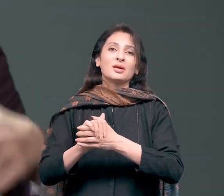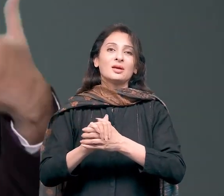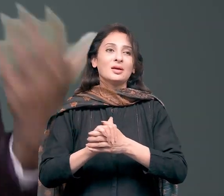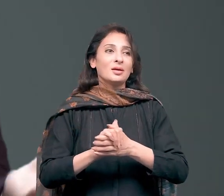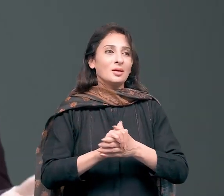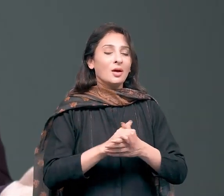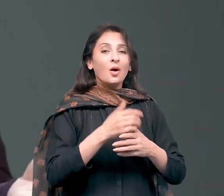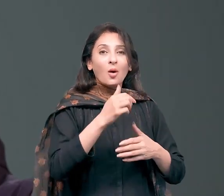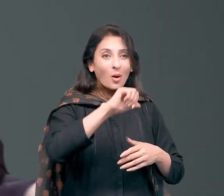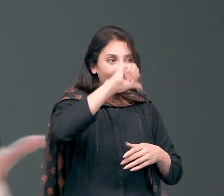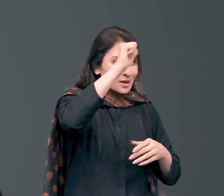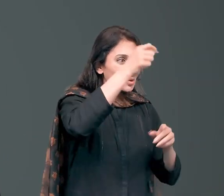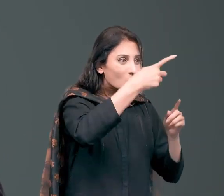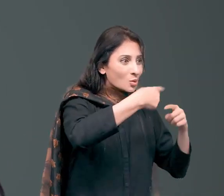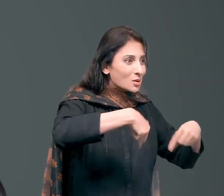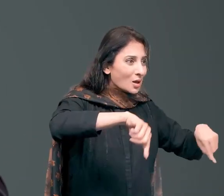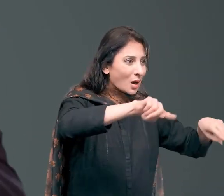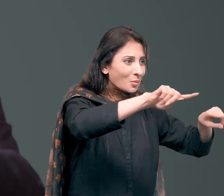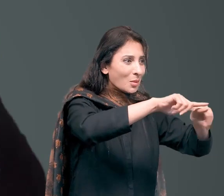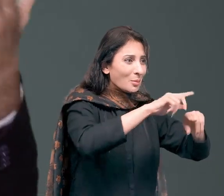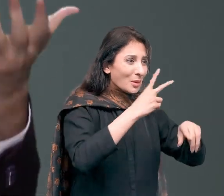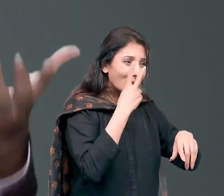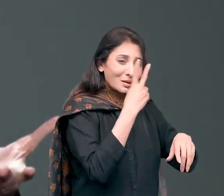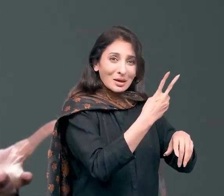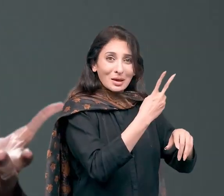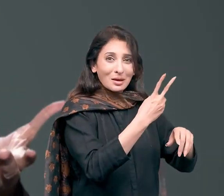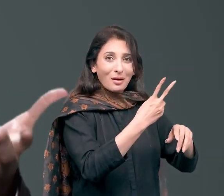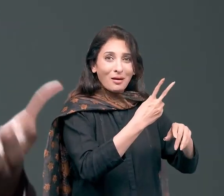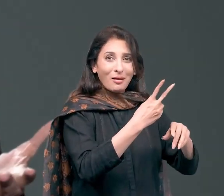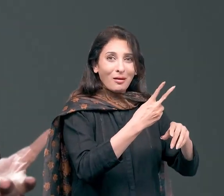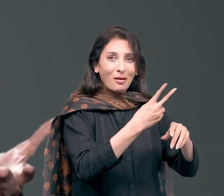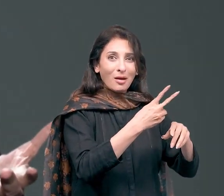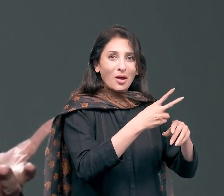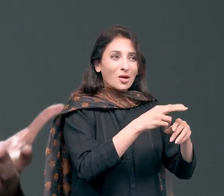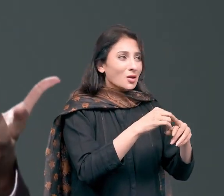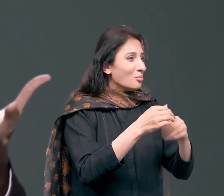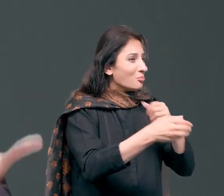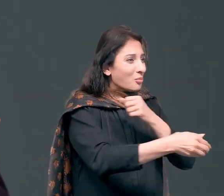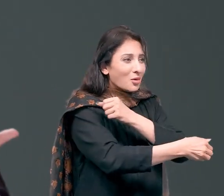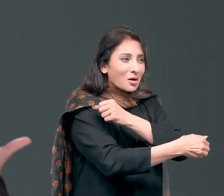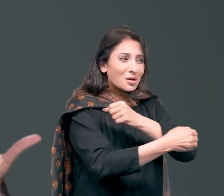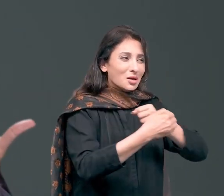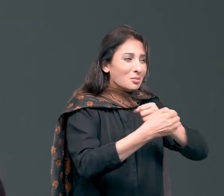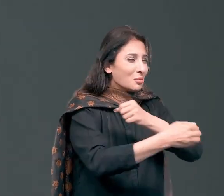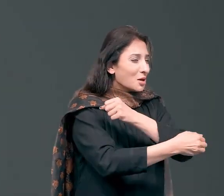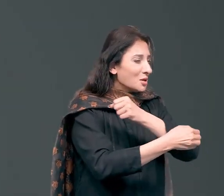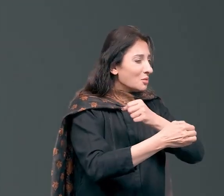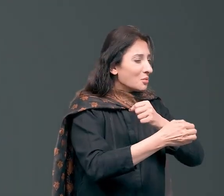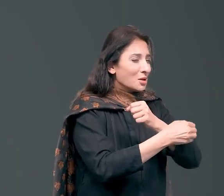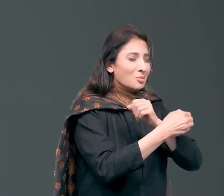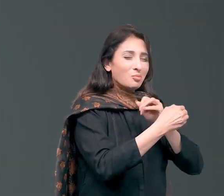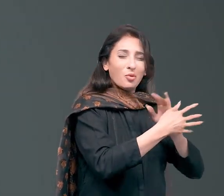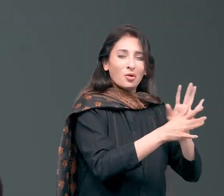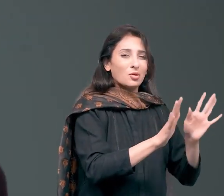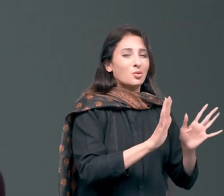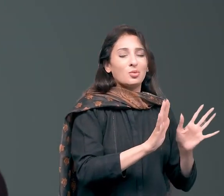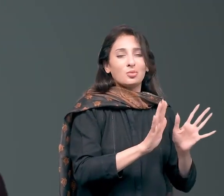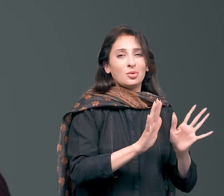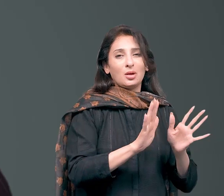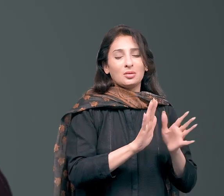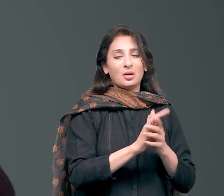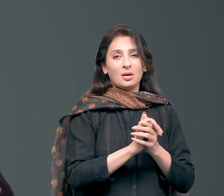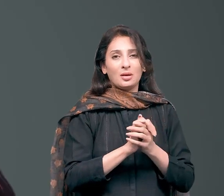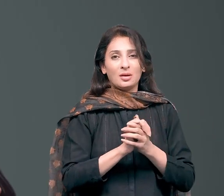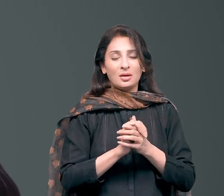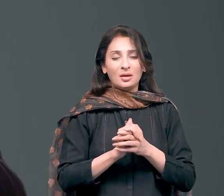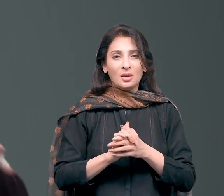آیا. کروڑوں لوگ جو سڑکوں پہ سوتے ہیں اور ان کے پاس بیسک فیسلٹیز نہیں ہیں, ٹوائلٹ بھی نہیں ہیں. تو میں نہیں